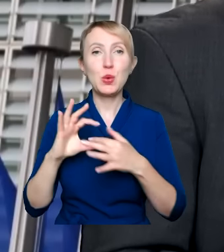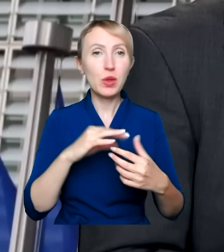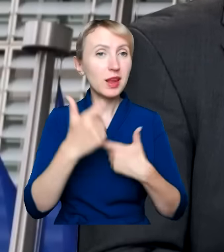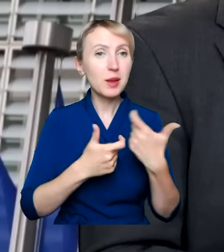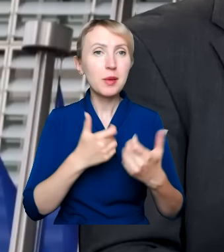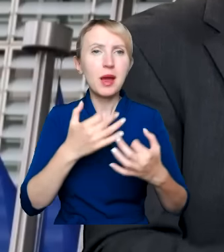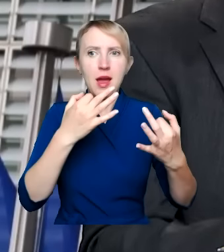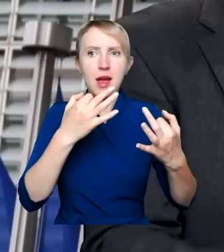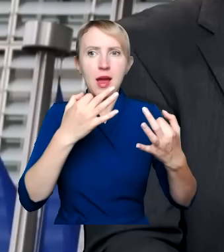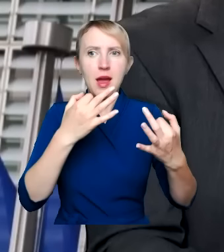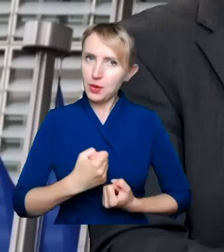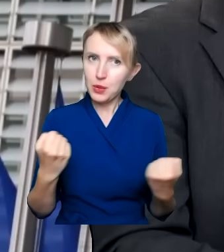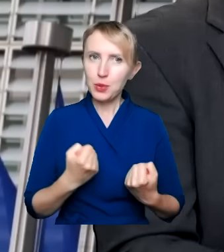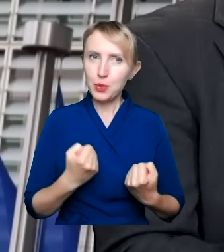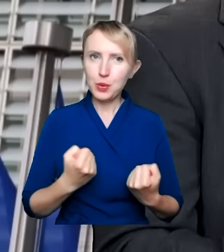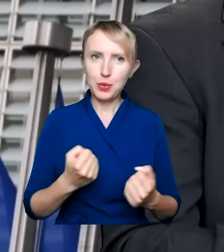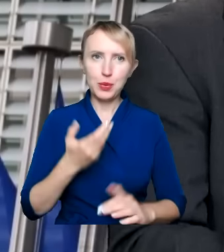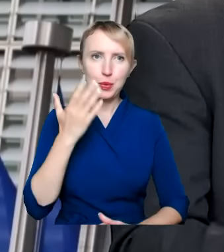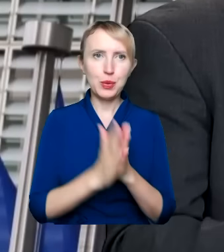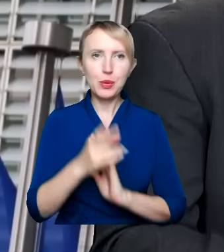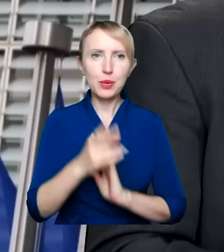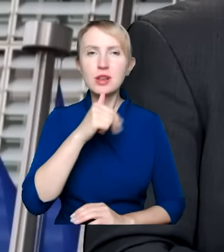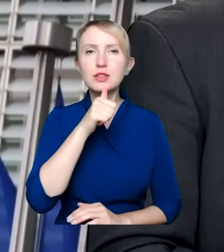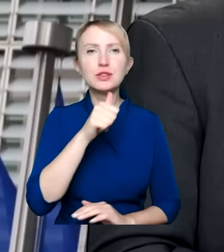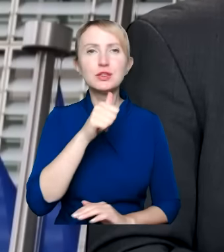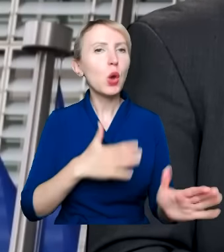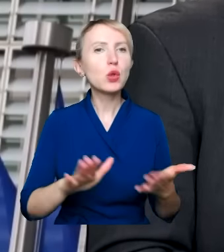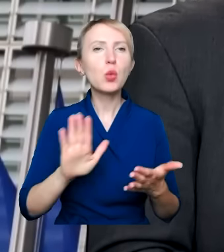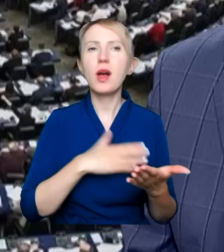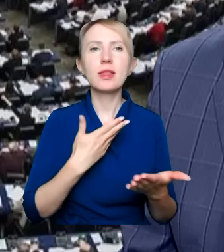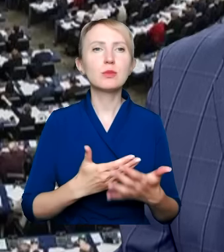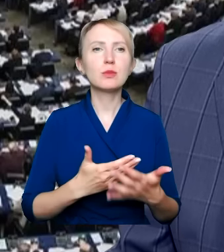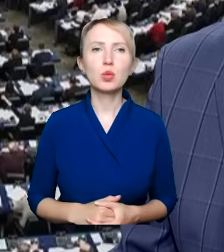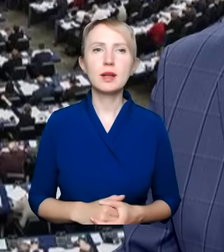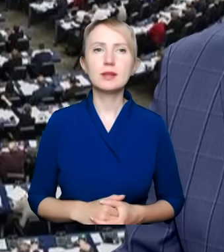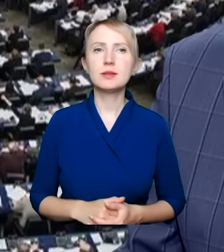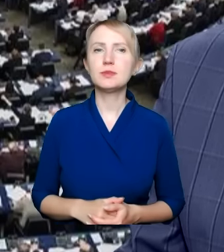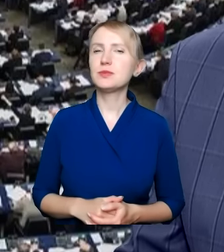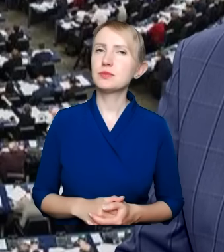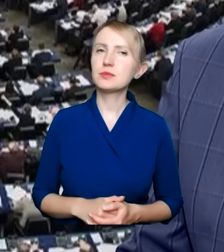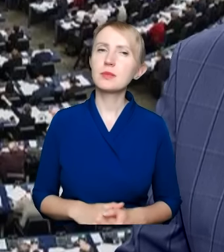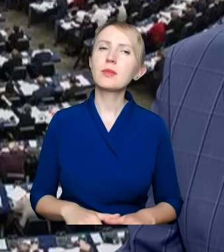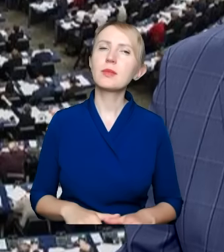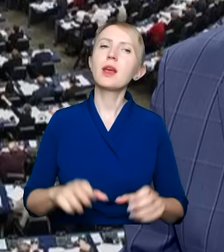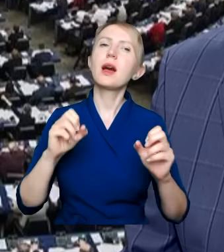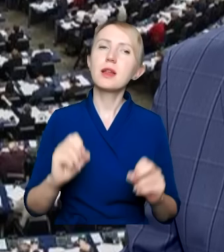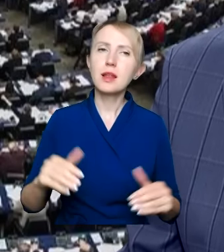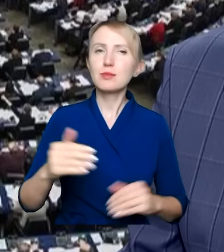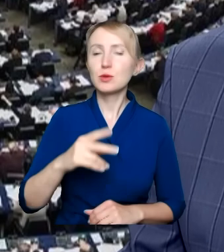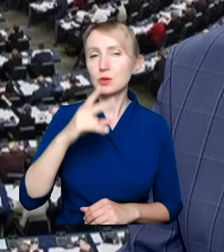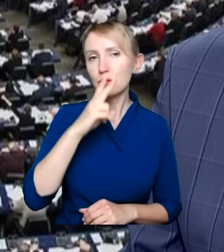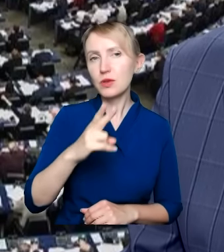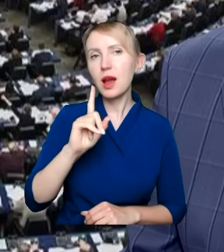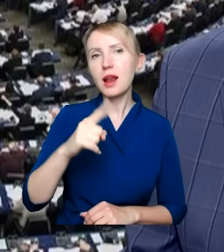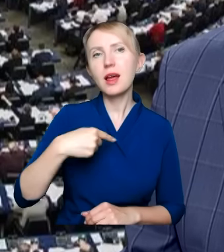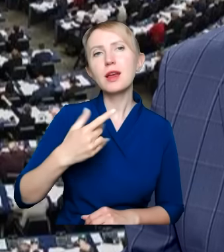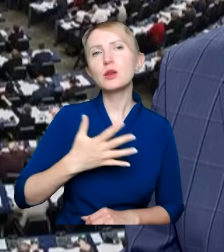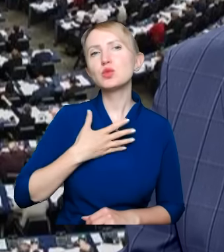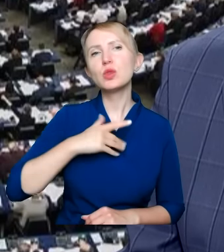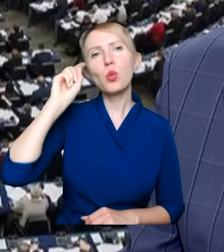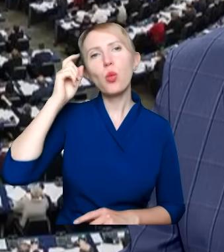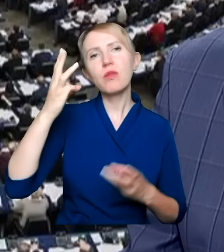dosyć oczywisty No zielony ład choćby taki przykład Oczywiście można tak to postrzegać natomiast Wydaje mi się że kluczową